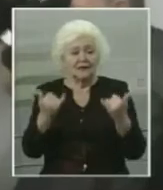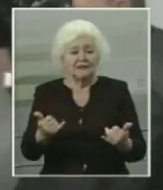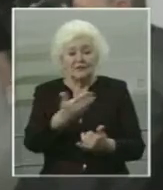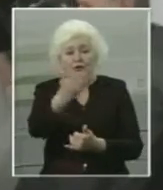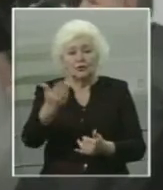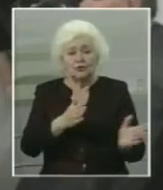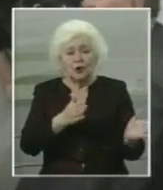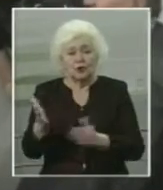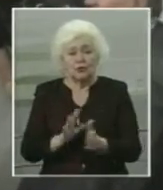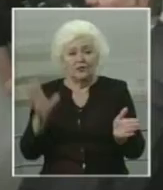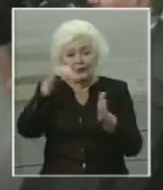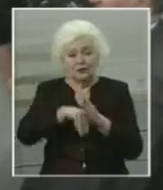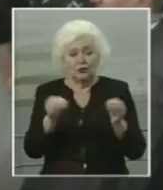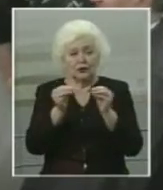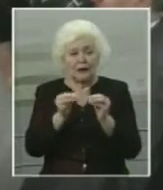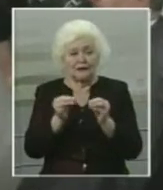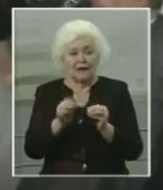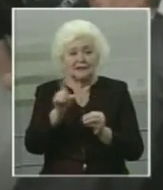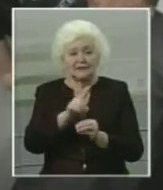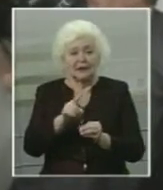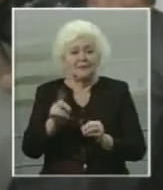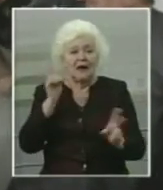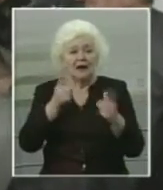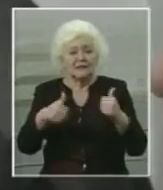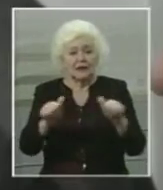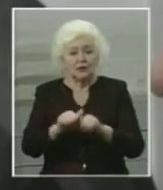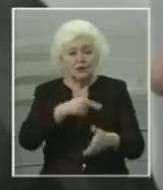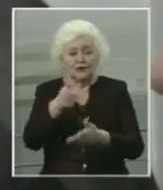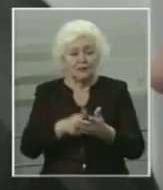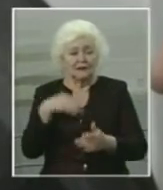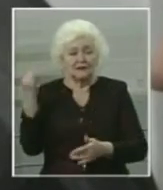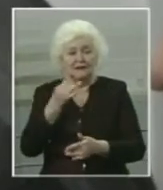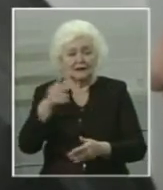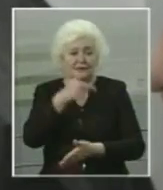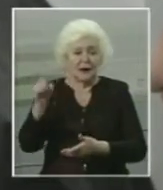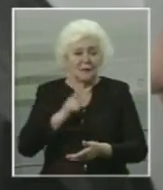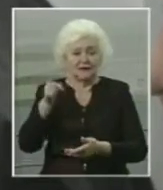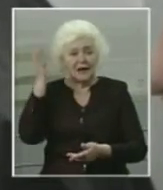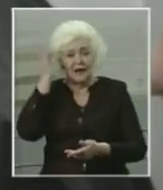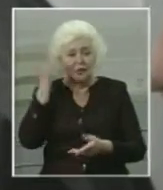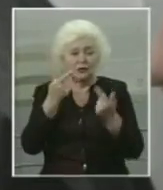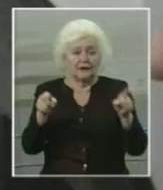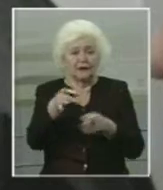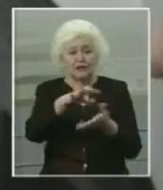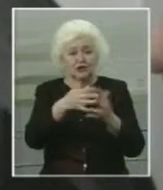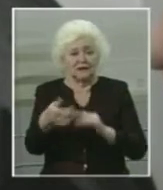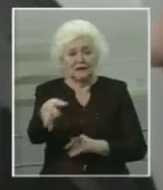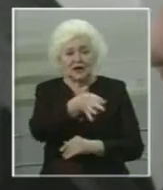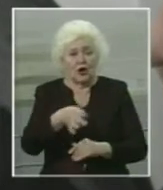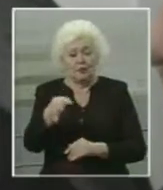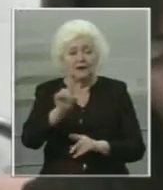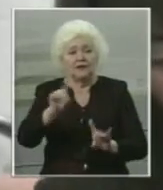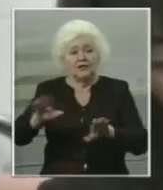нього готові долучитися 10 салонів міста. Зацікавилися також майстри з Каховки та інших міст і сіл області. Це